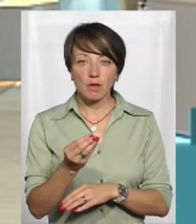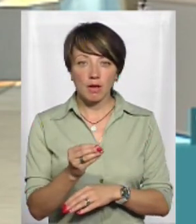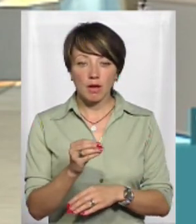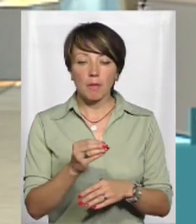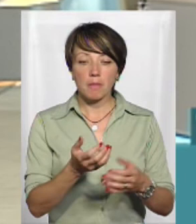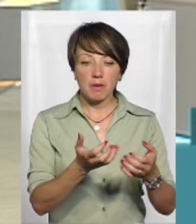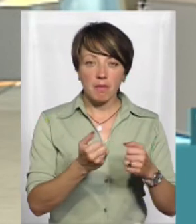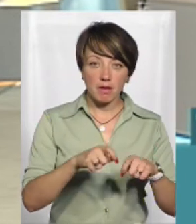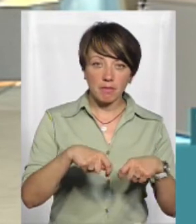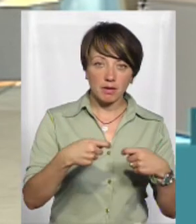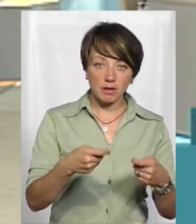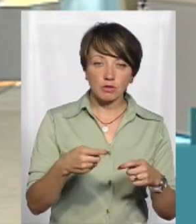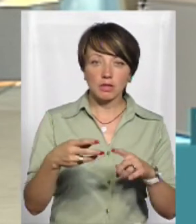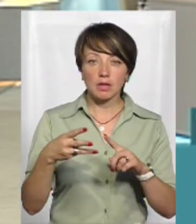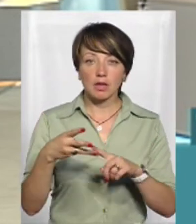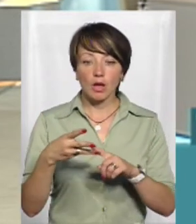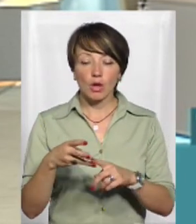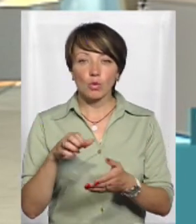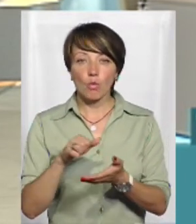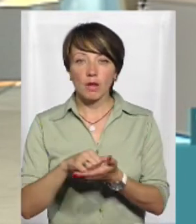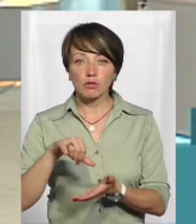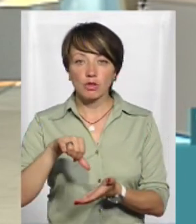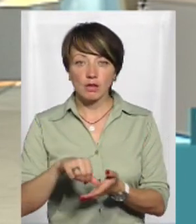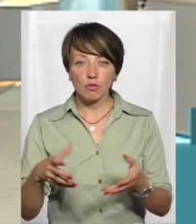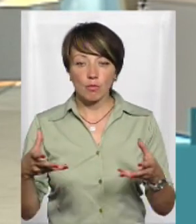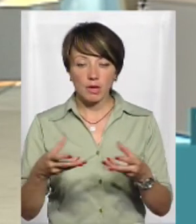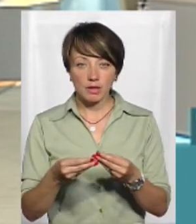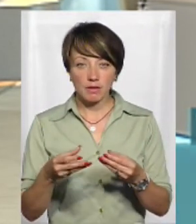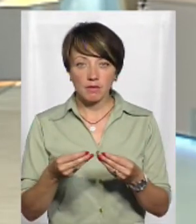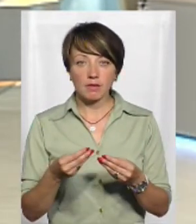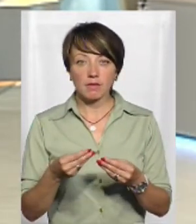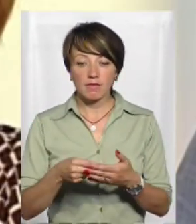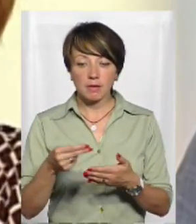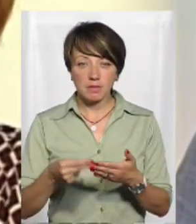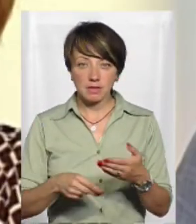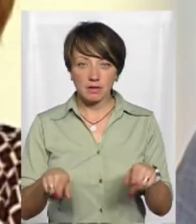приймання передачі, документи, які свідчать про членство в кооперативі, виписка з